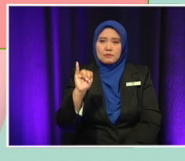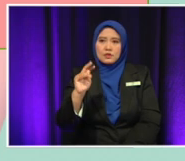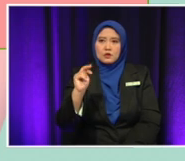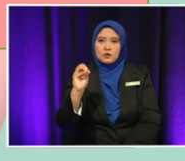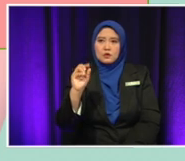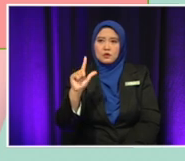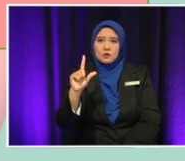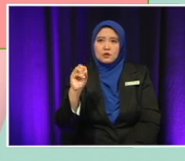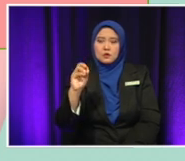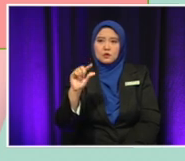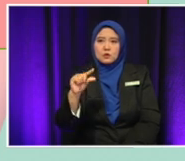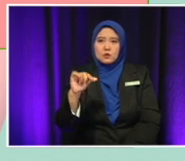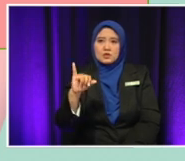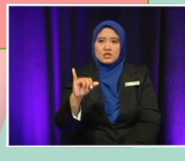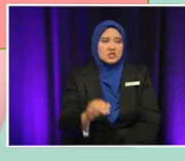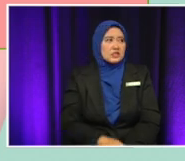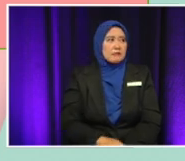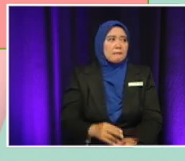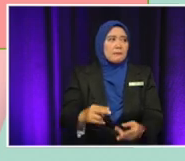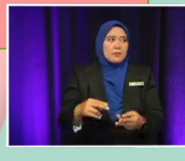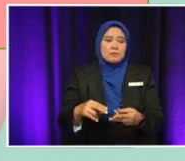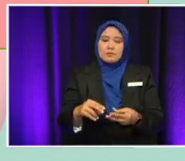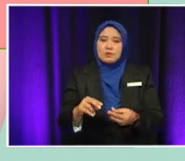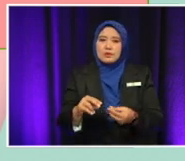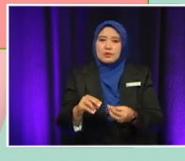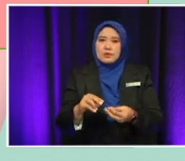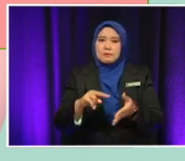file format grafik intention